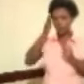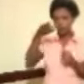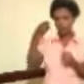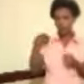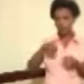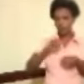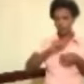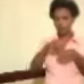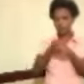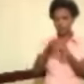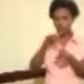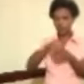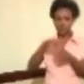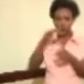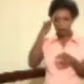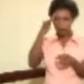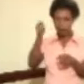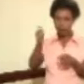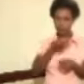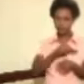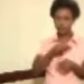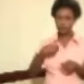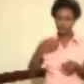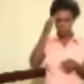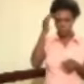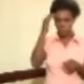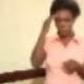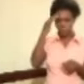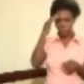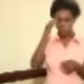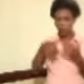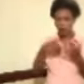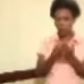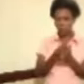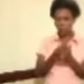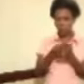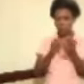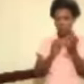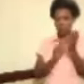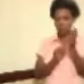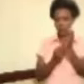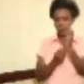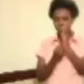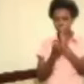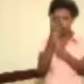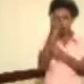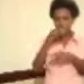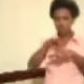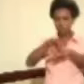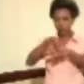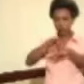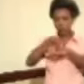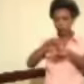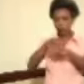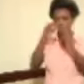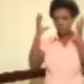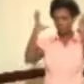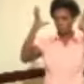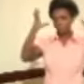en Haïti la mangeaille, puisque nous connaissons prix tout les produits alimentaires, il y a monté tête nègre sous marché international